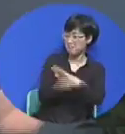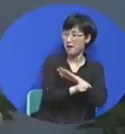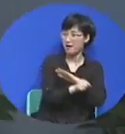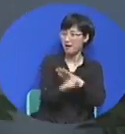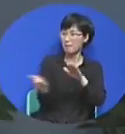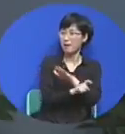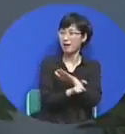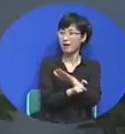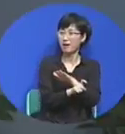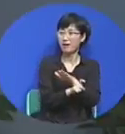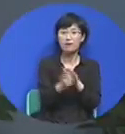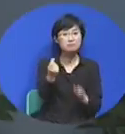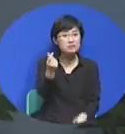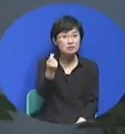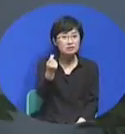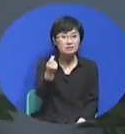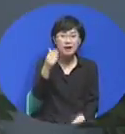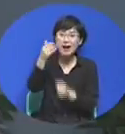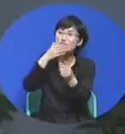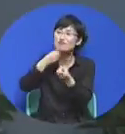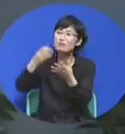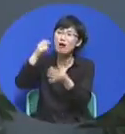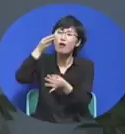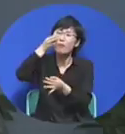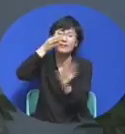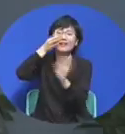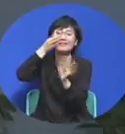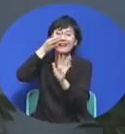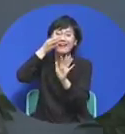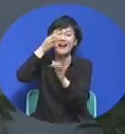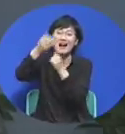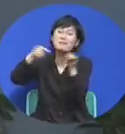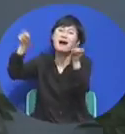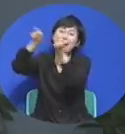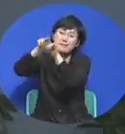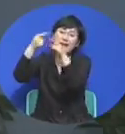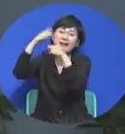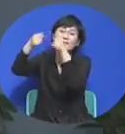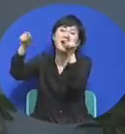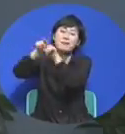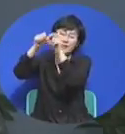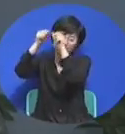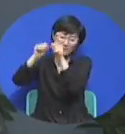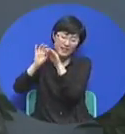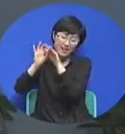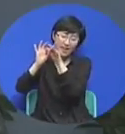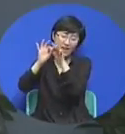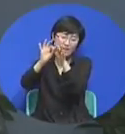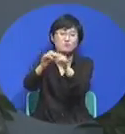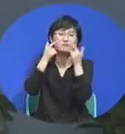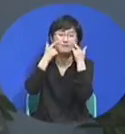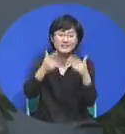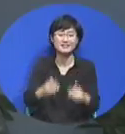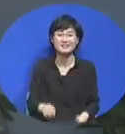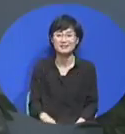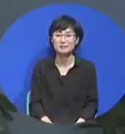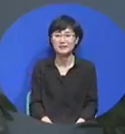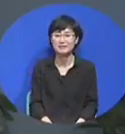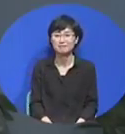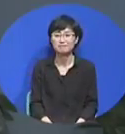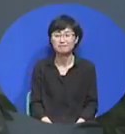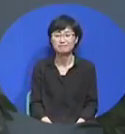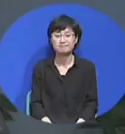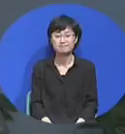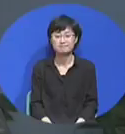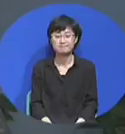함께 하시는 하나님이세요. If he were visible, all those who are able and competent will snatch him away. He is unseen to the eyes and he is with all the nations and